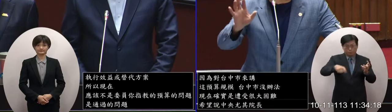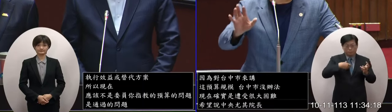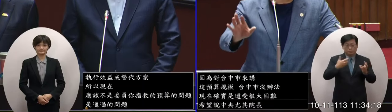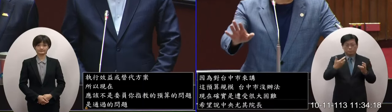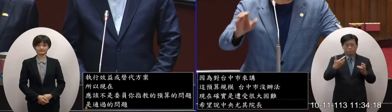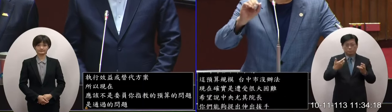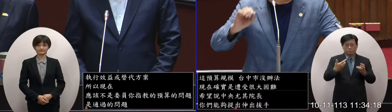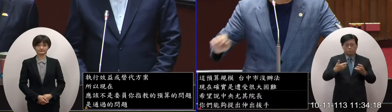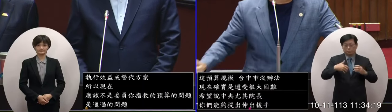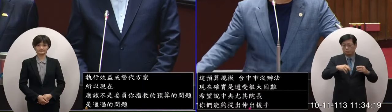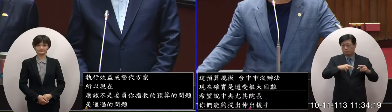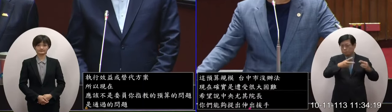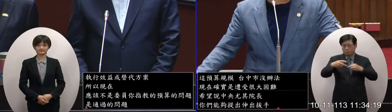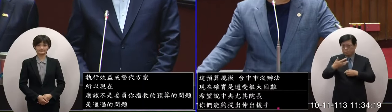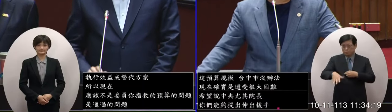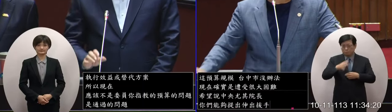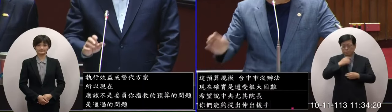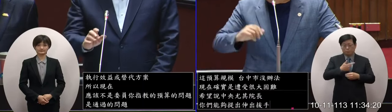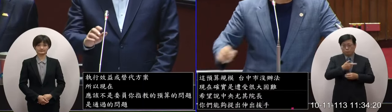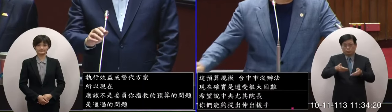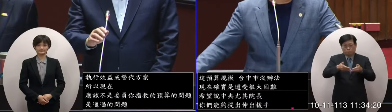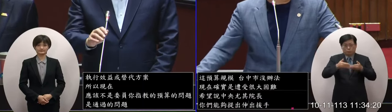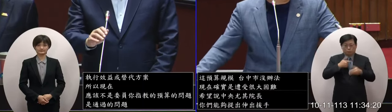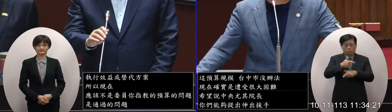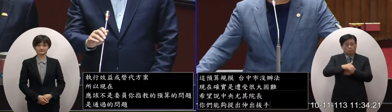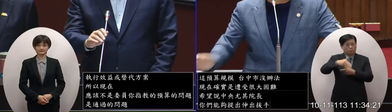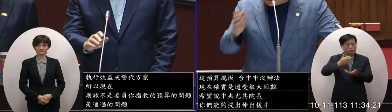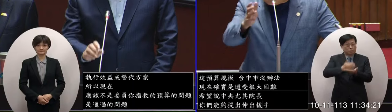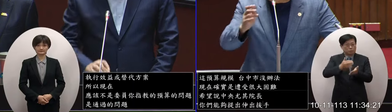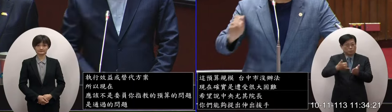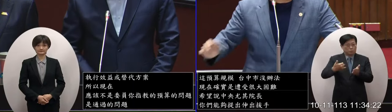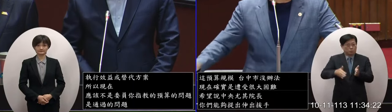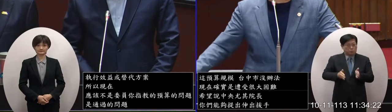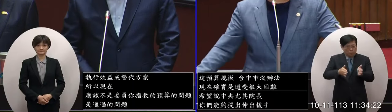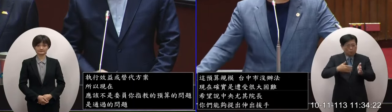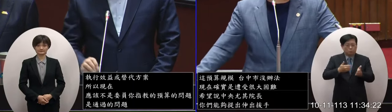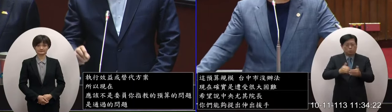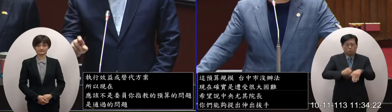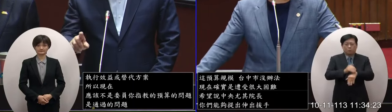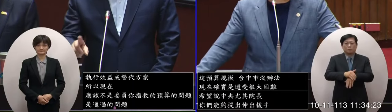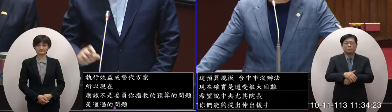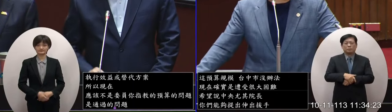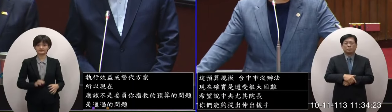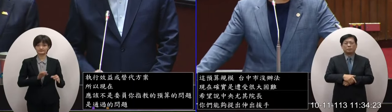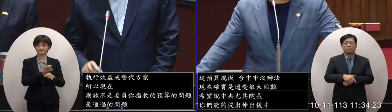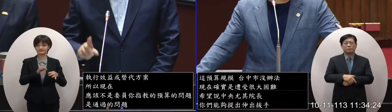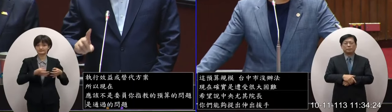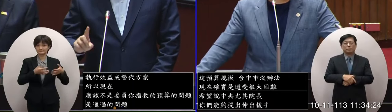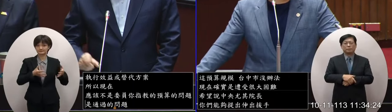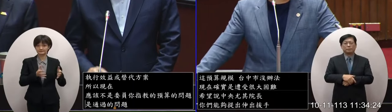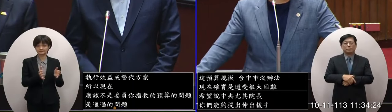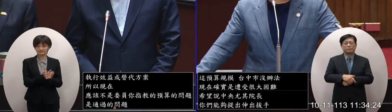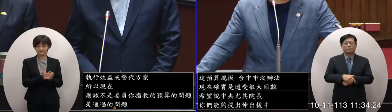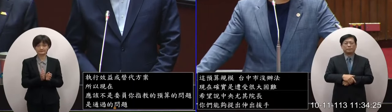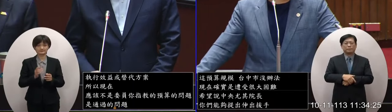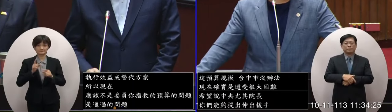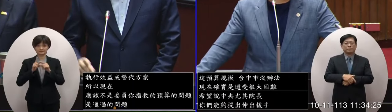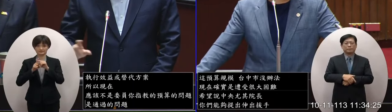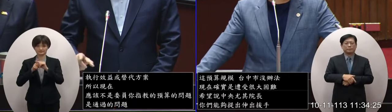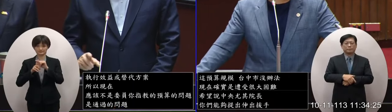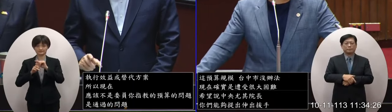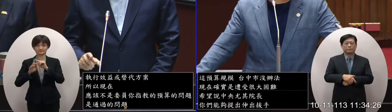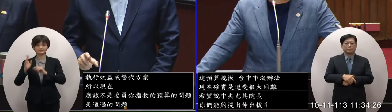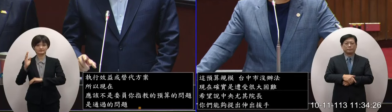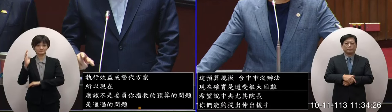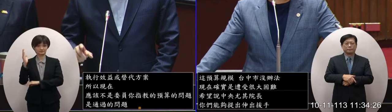洪最重要的南山节水沟来把它完成。 报告院长，你愿不愿意？经济部将持续的跟台中市政府